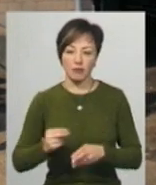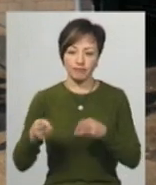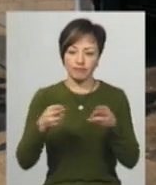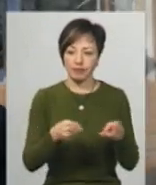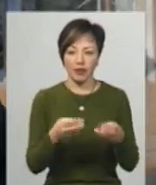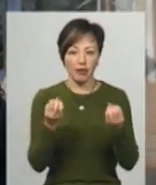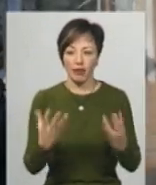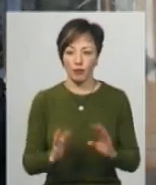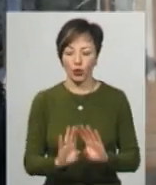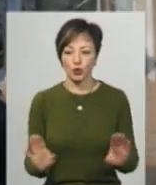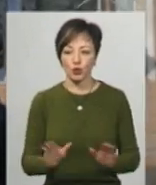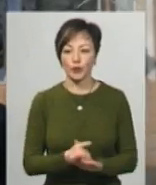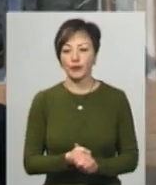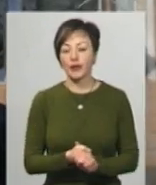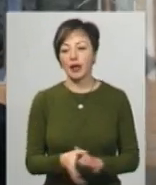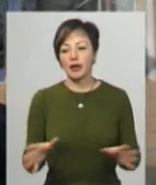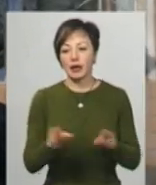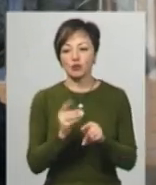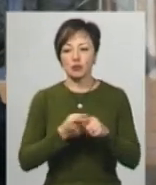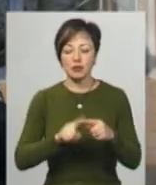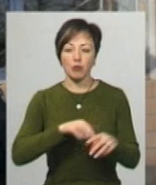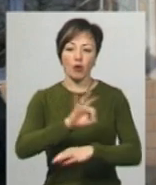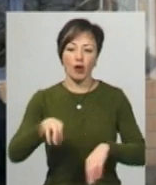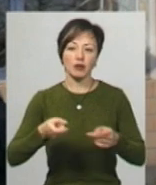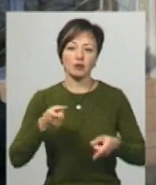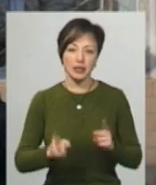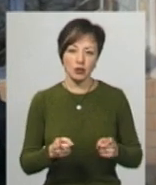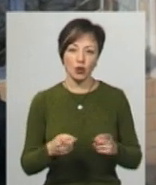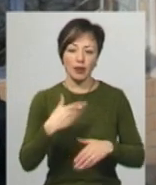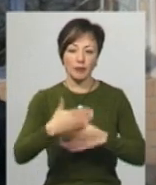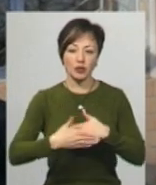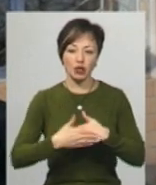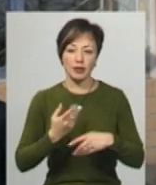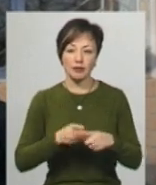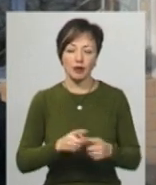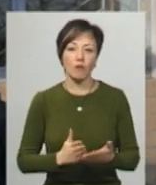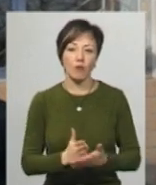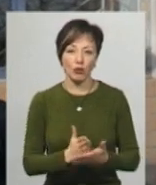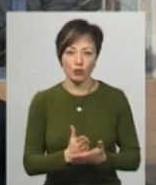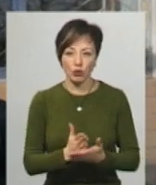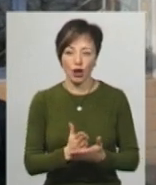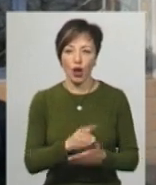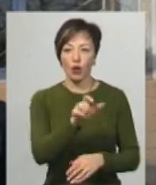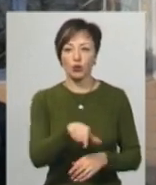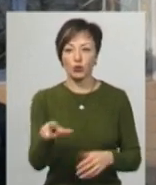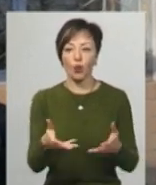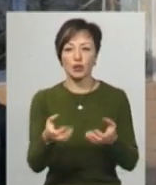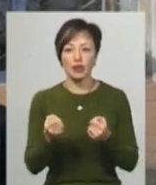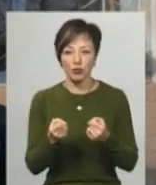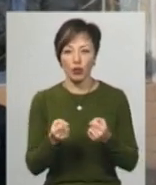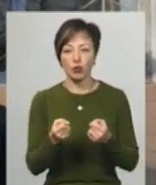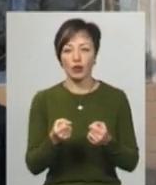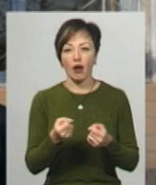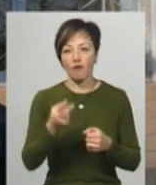виїхати непросто. Разом з цим проєктом дійсно наближається оця послуга, яку люди отримують в